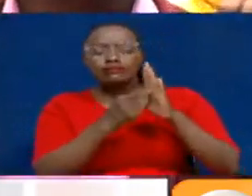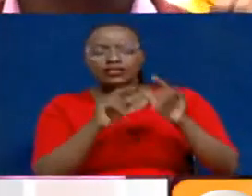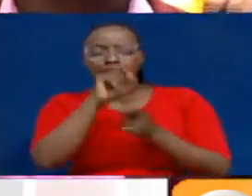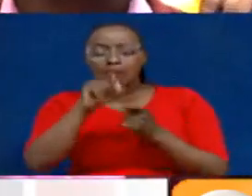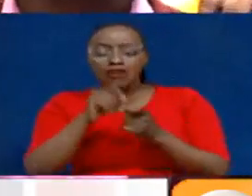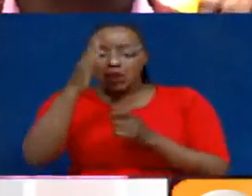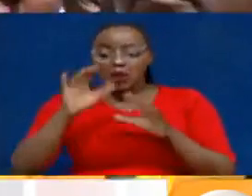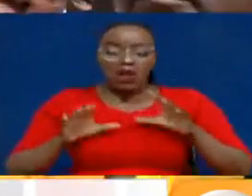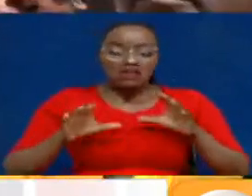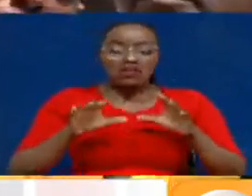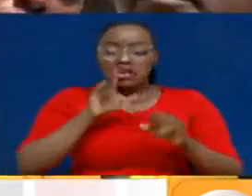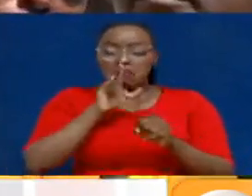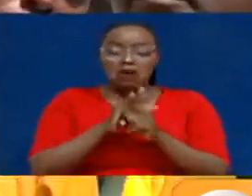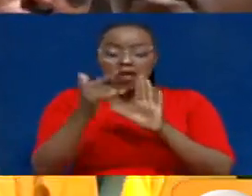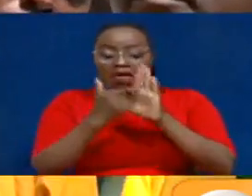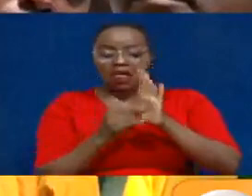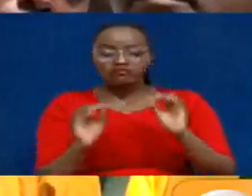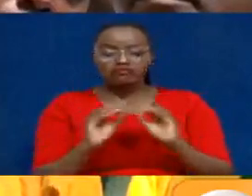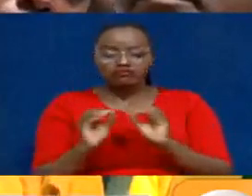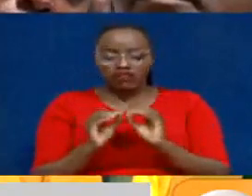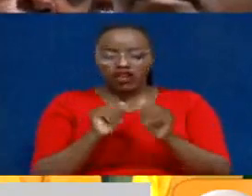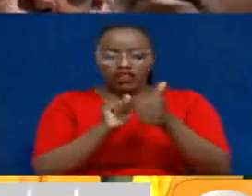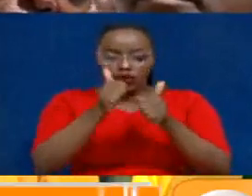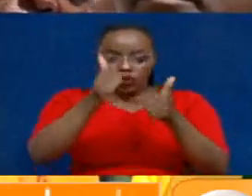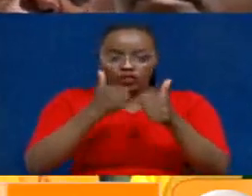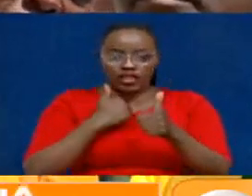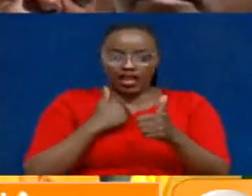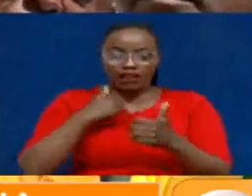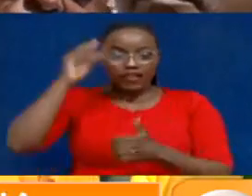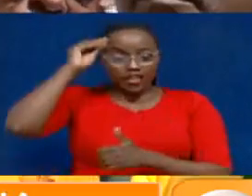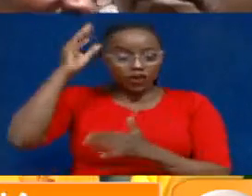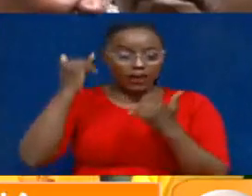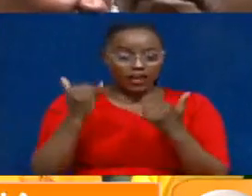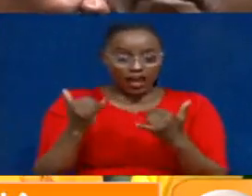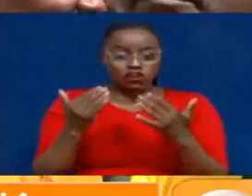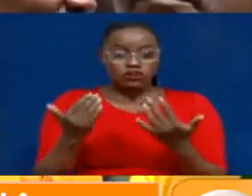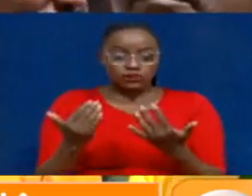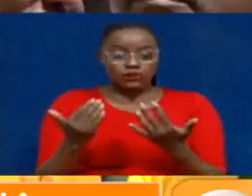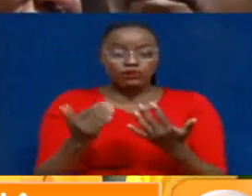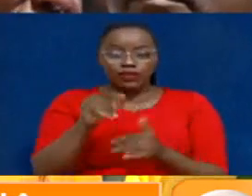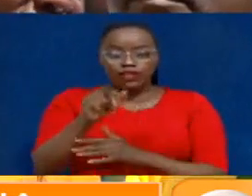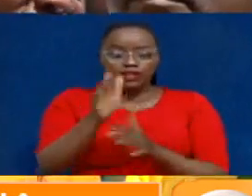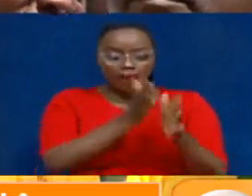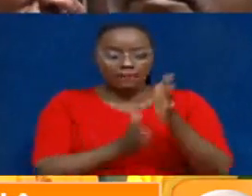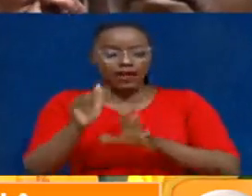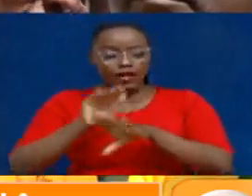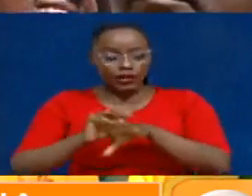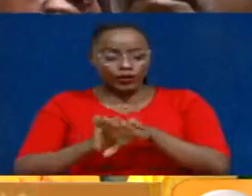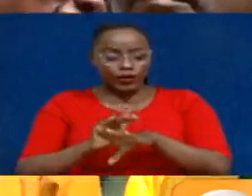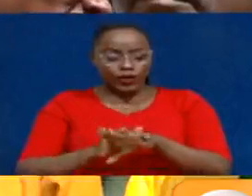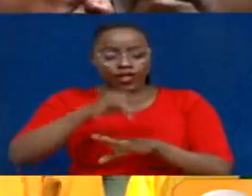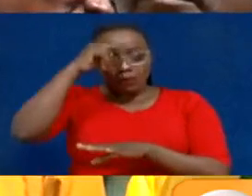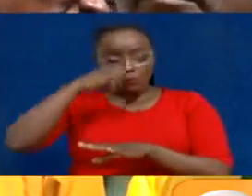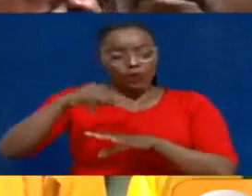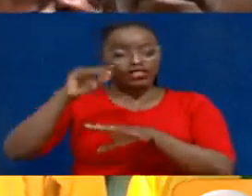that we're not imposing a manifesto on them. Mashindano ambayo tunapeleka sasa kwenye kaunti ya Kiambu ni kwamba ni mipango mizuri,